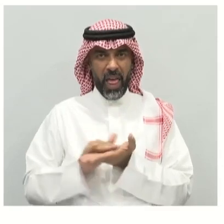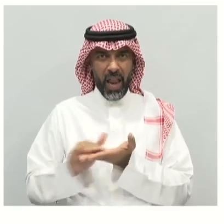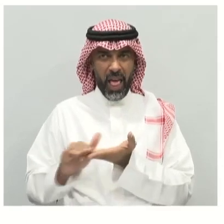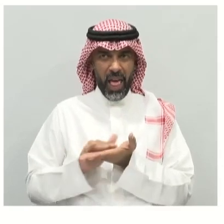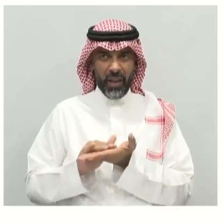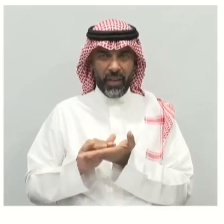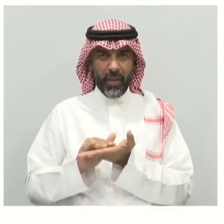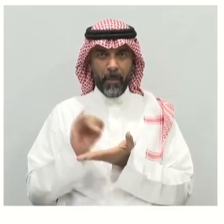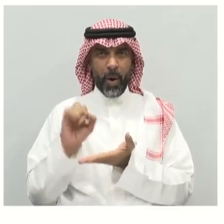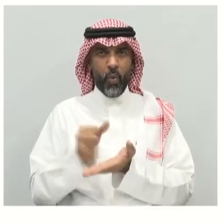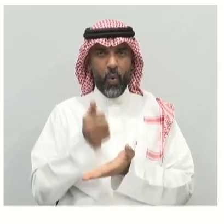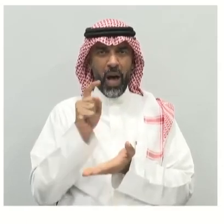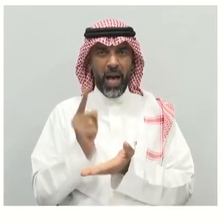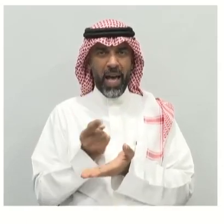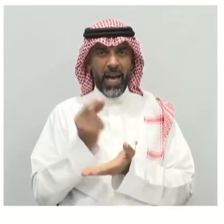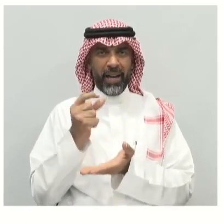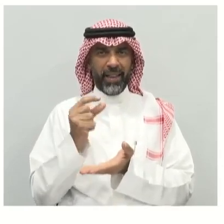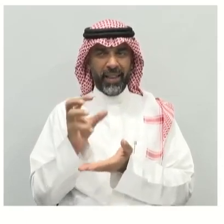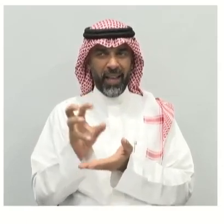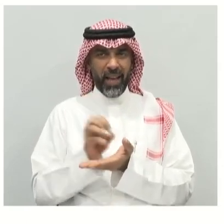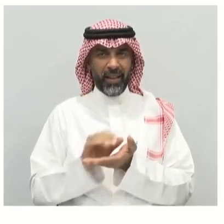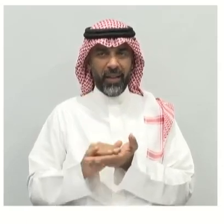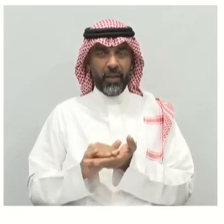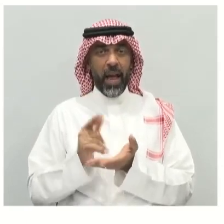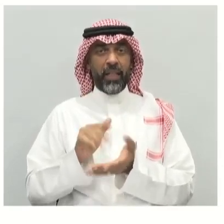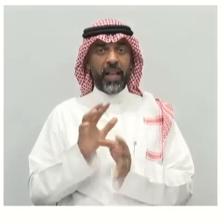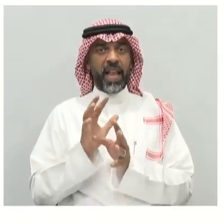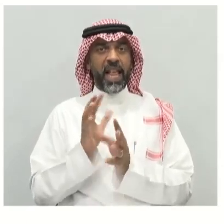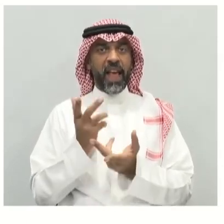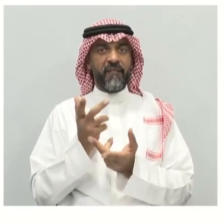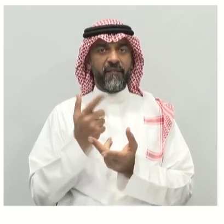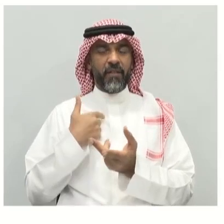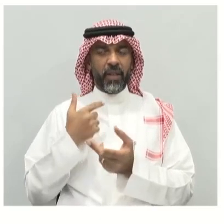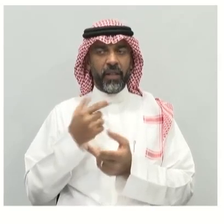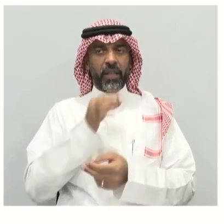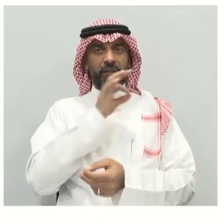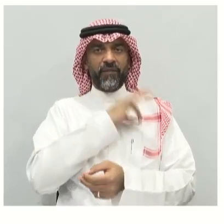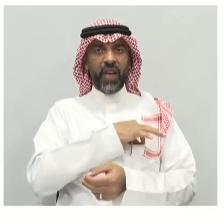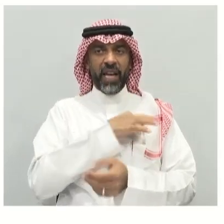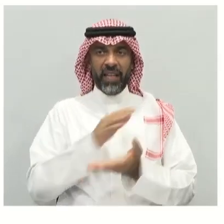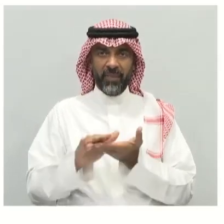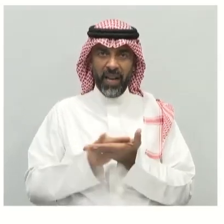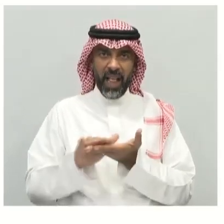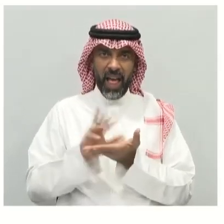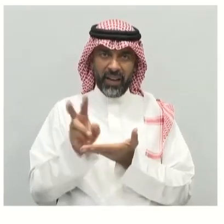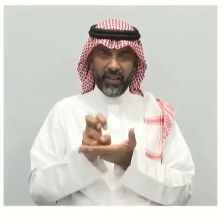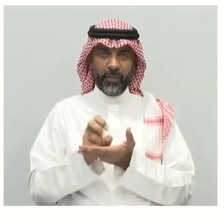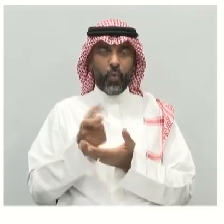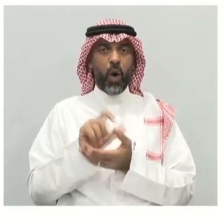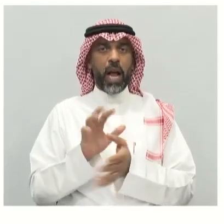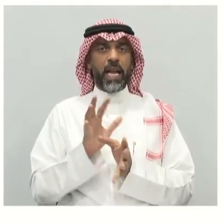ش معنى موارد الارض ايضا كيف احنا نستفيد من موارد الارض وكيف